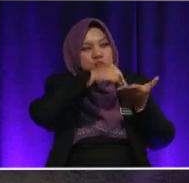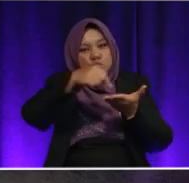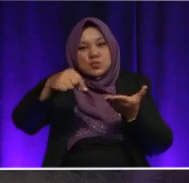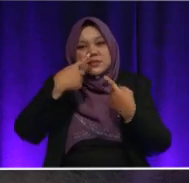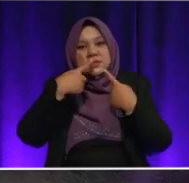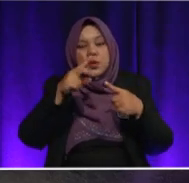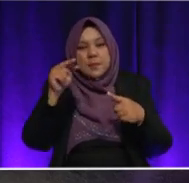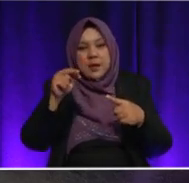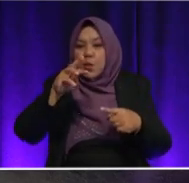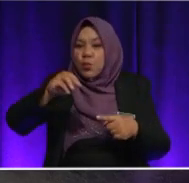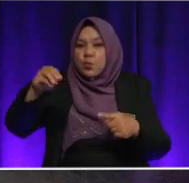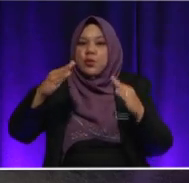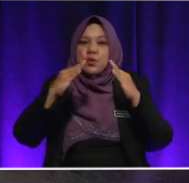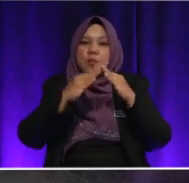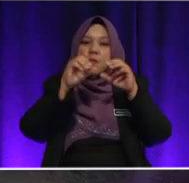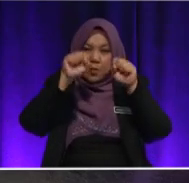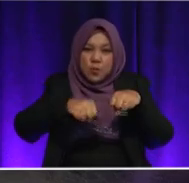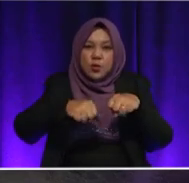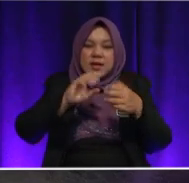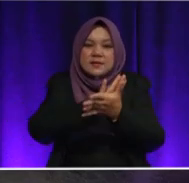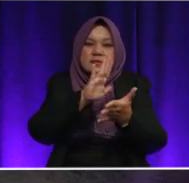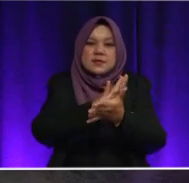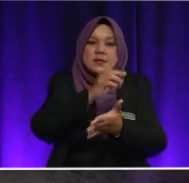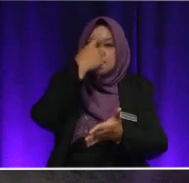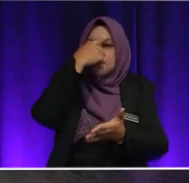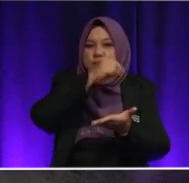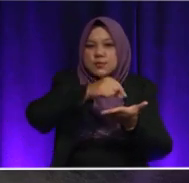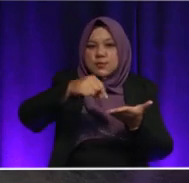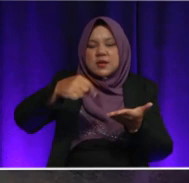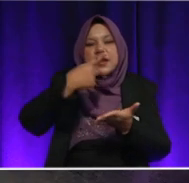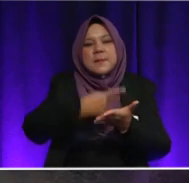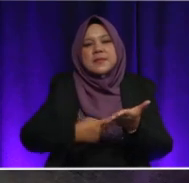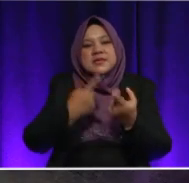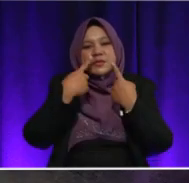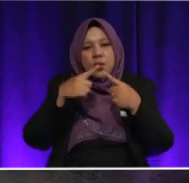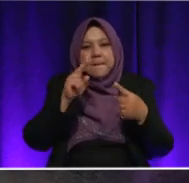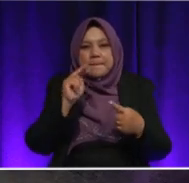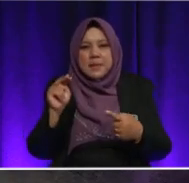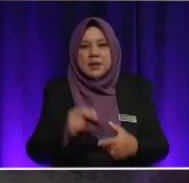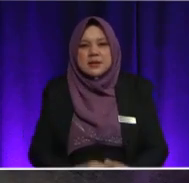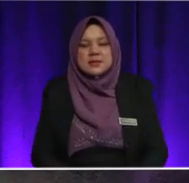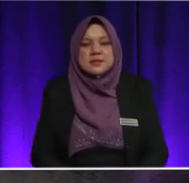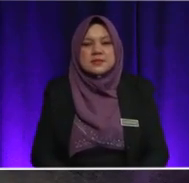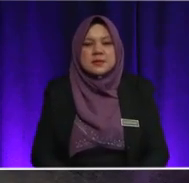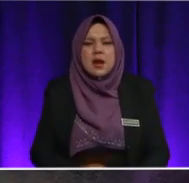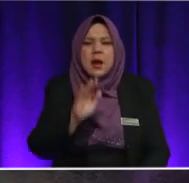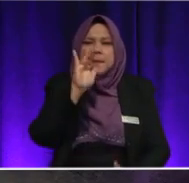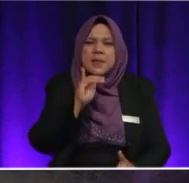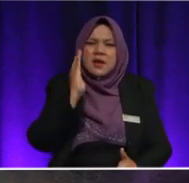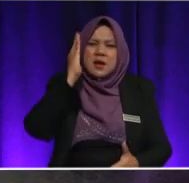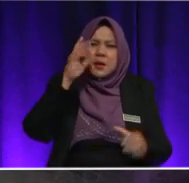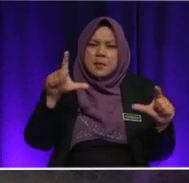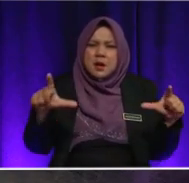boleh keluarkan kertas apa ini boleh tak coba-coba fikih-fikir Guys oke apakah yang berlaku